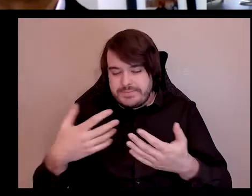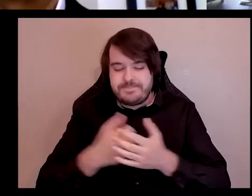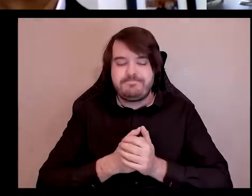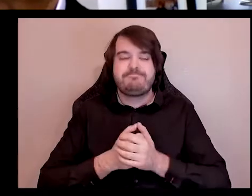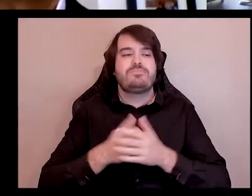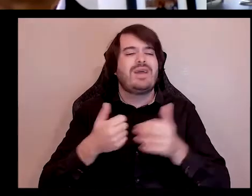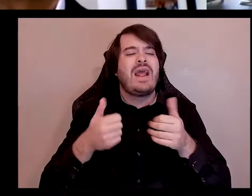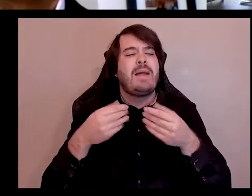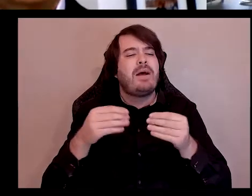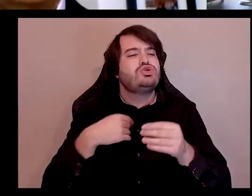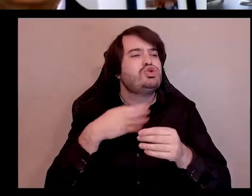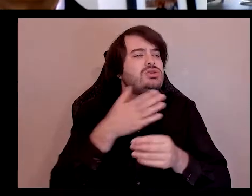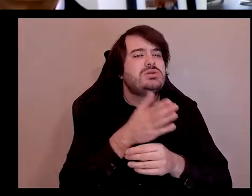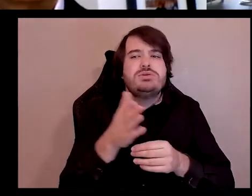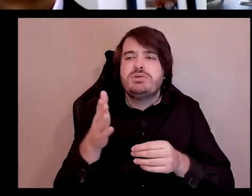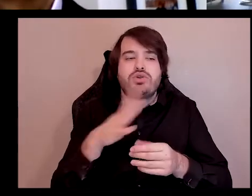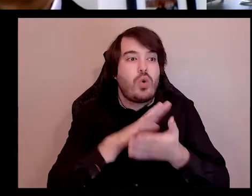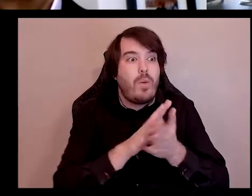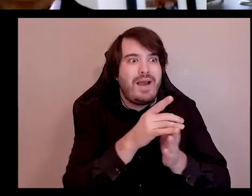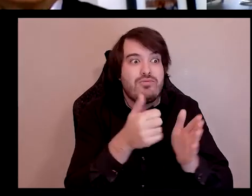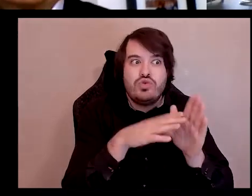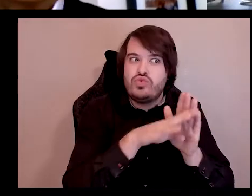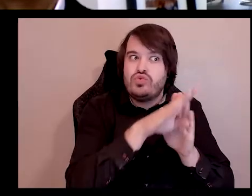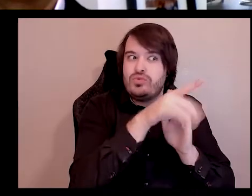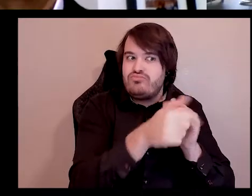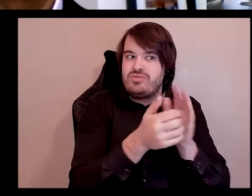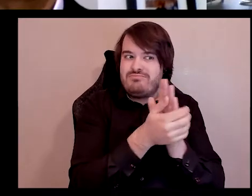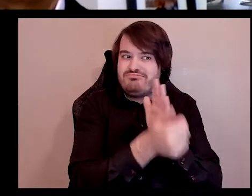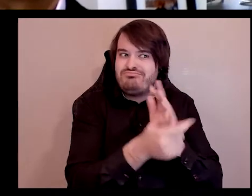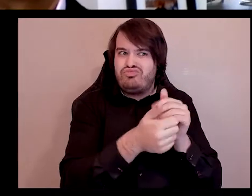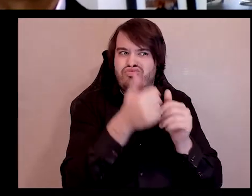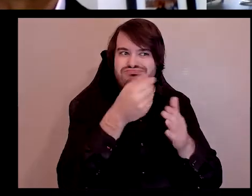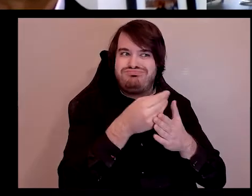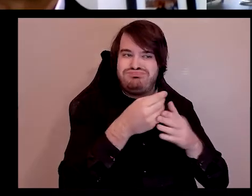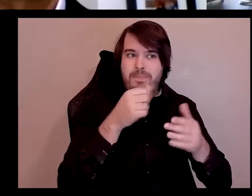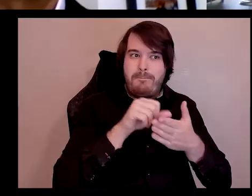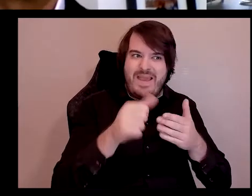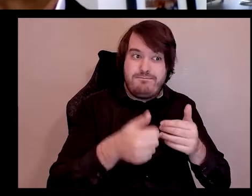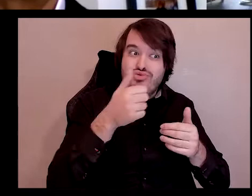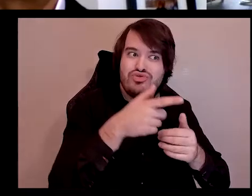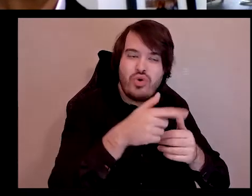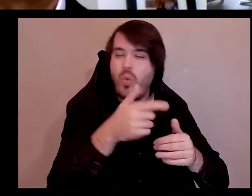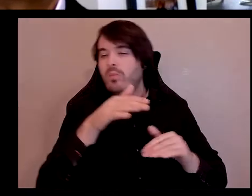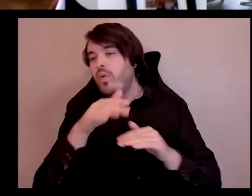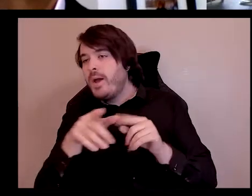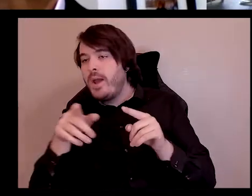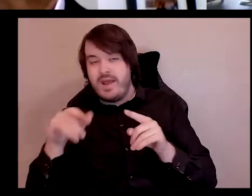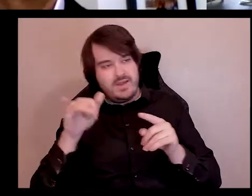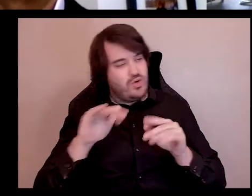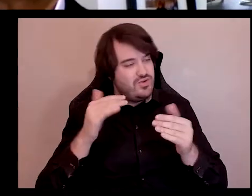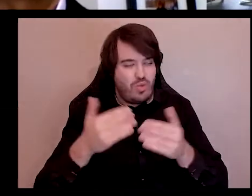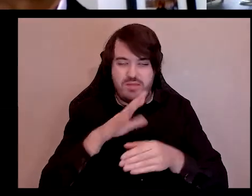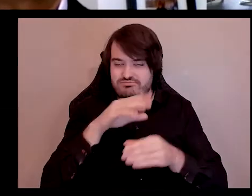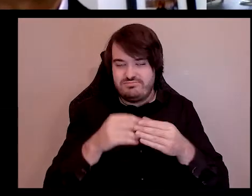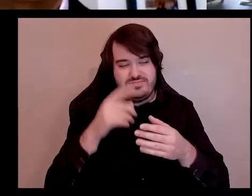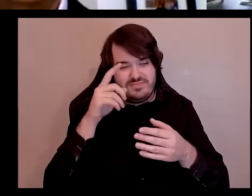faire une réflexion puis m'ajuster tout simplement. Maintenant, il y a aussi dans quel marché je m'en vais. Il y a des entreprises qui sont plus prolifiques, qui ont